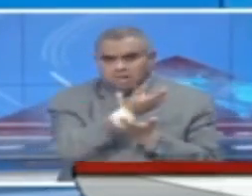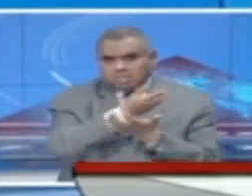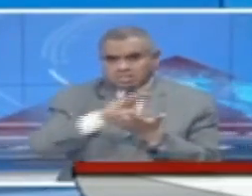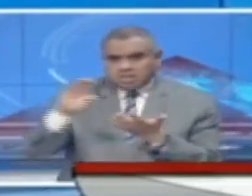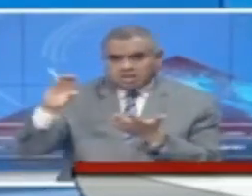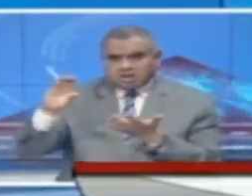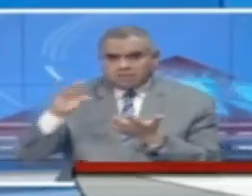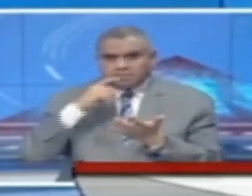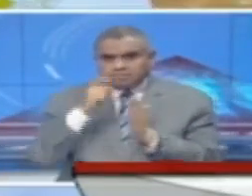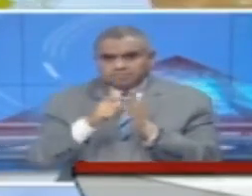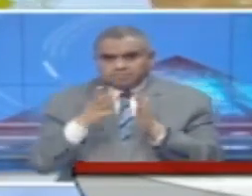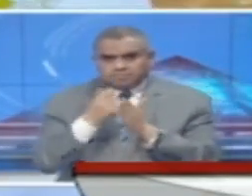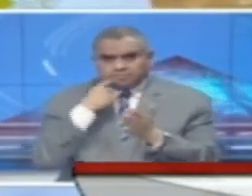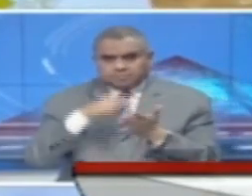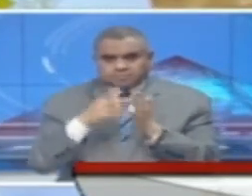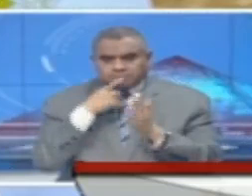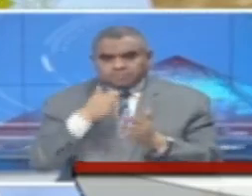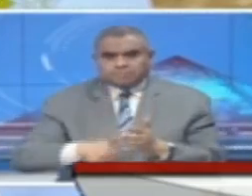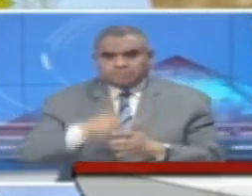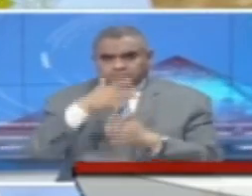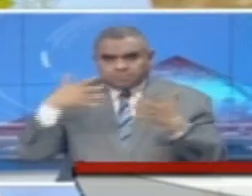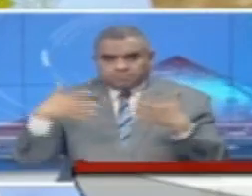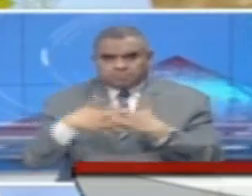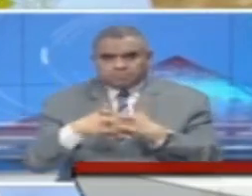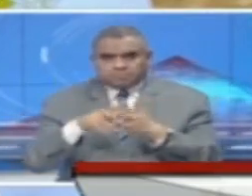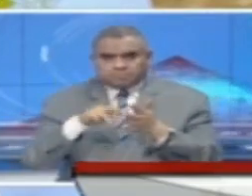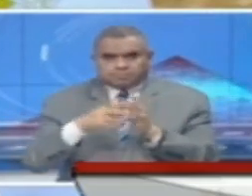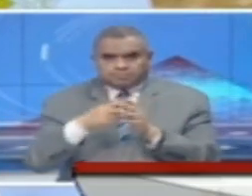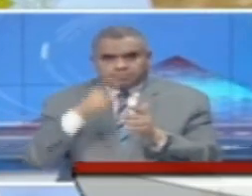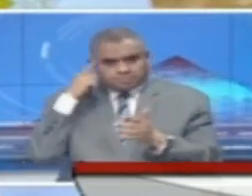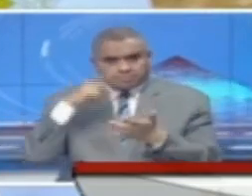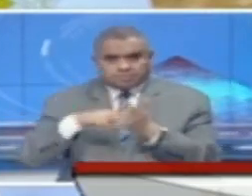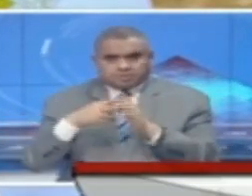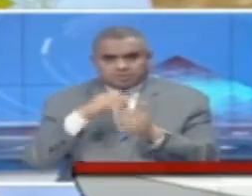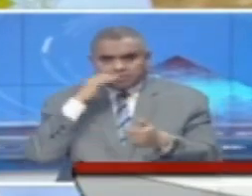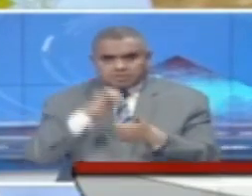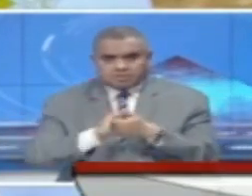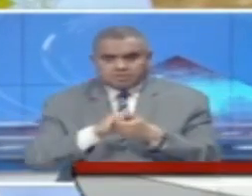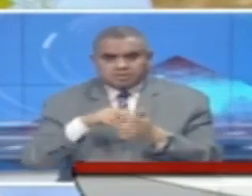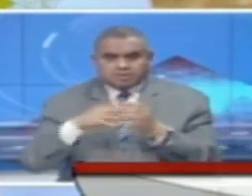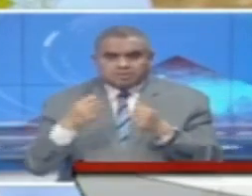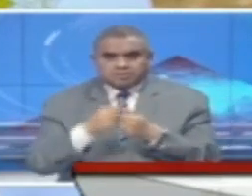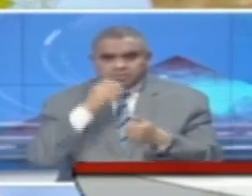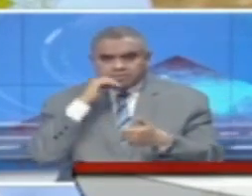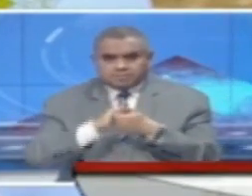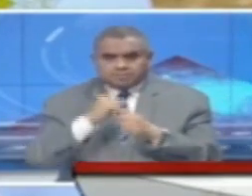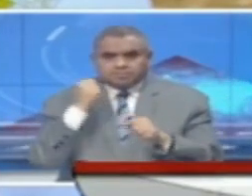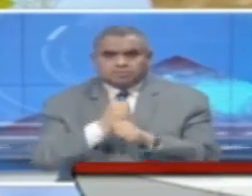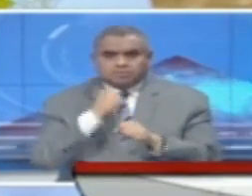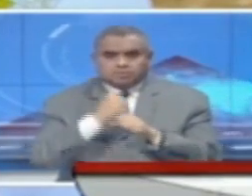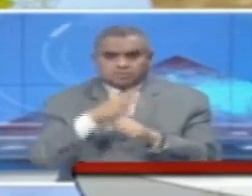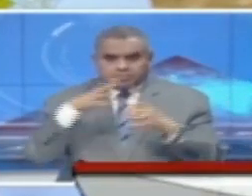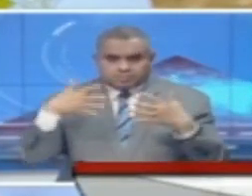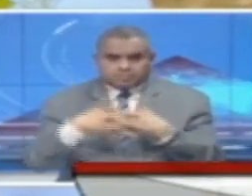مصر نجحت وتخطت الصعاب وواجهت تحديات، عشان هناك أولا